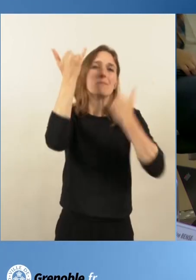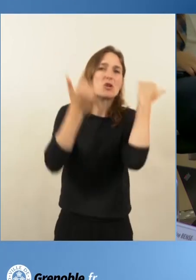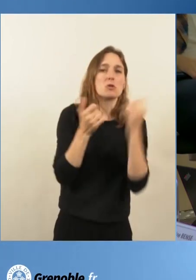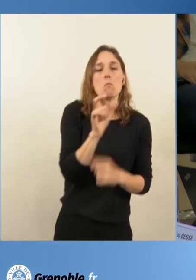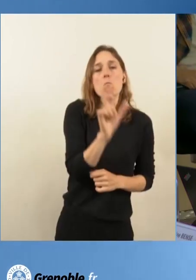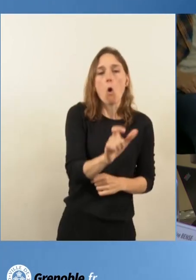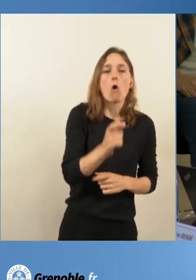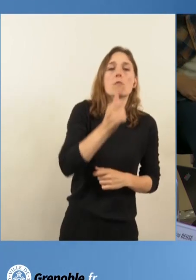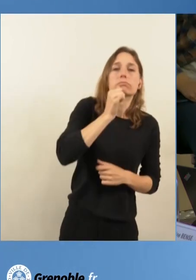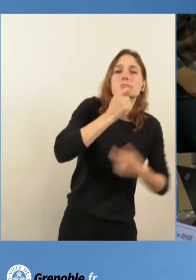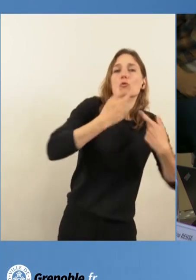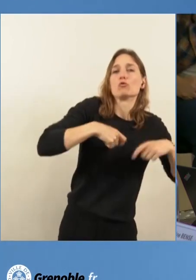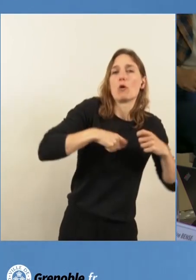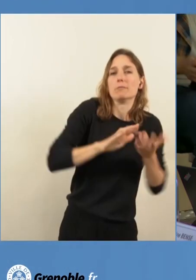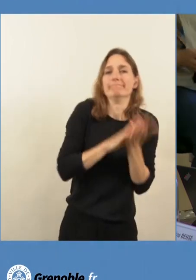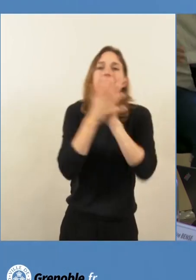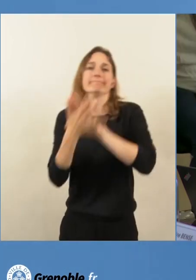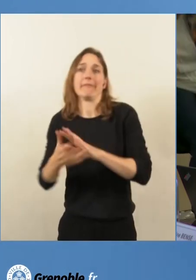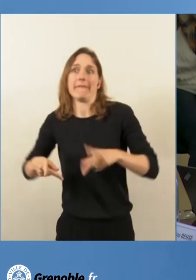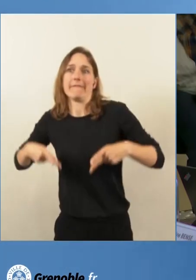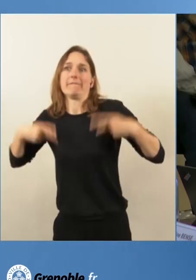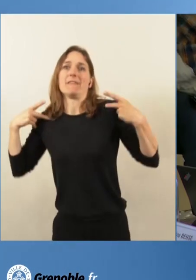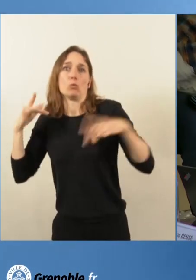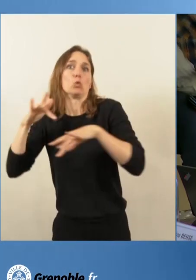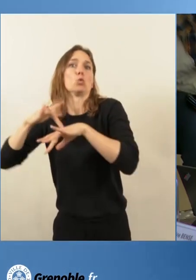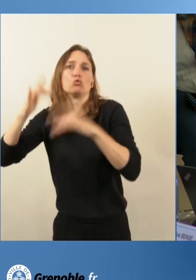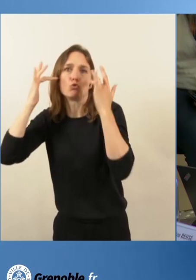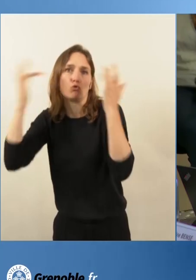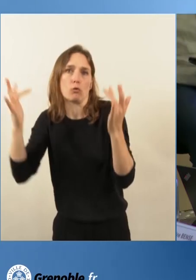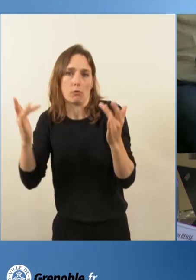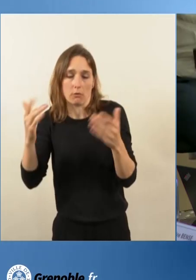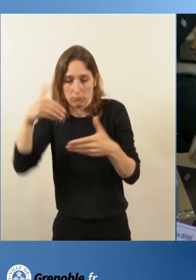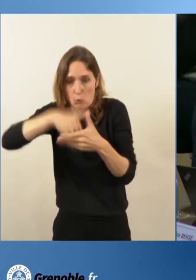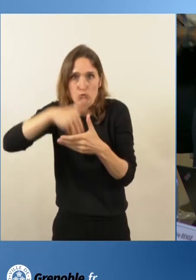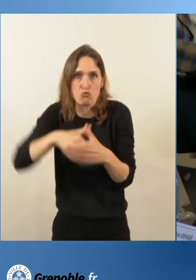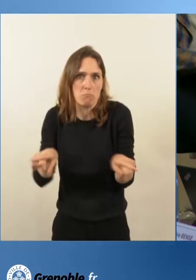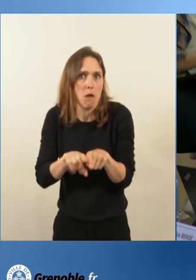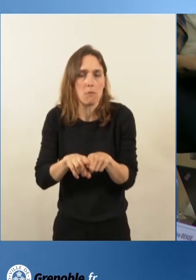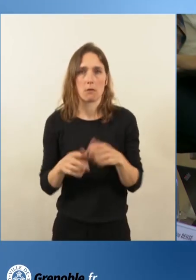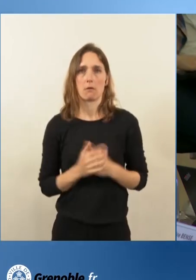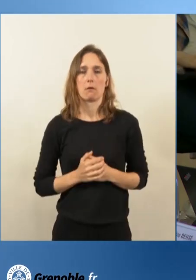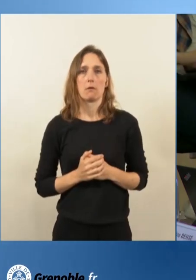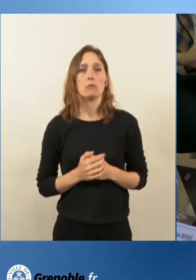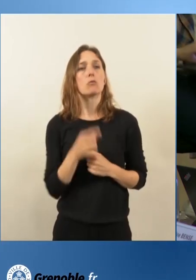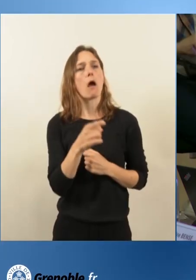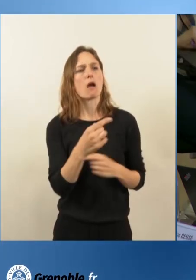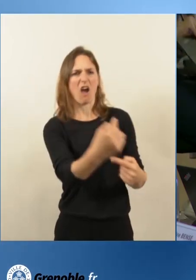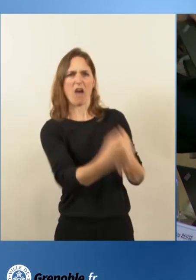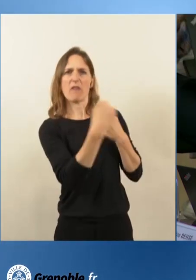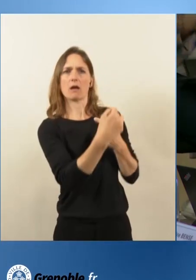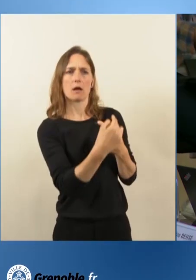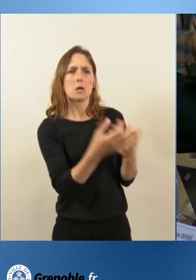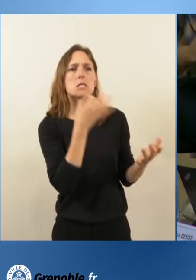en vivre le fond du propos reste le même ce qui fait que l'attaque que vous avez portée en me disant que